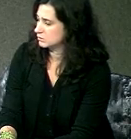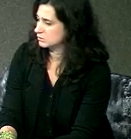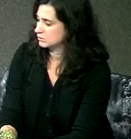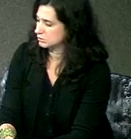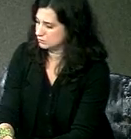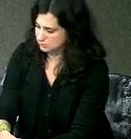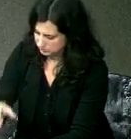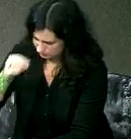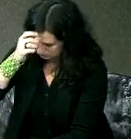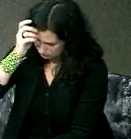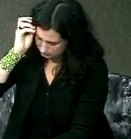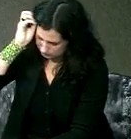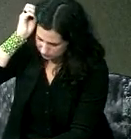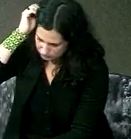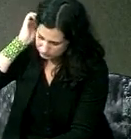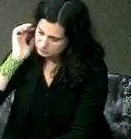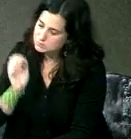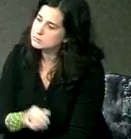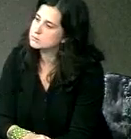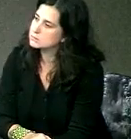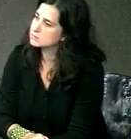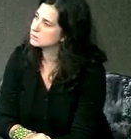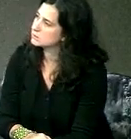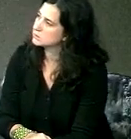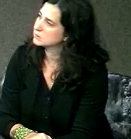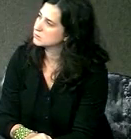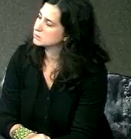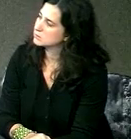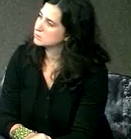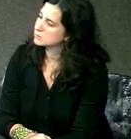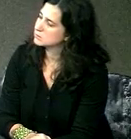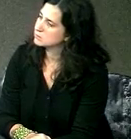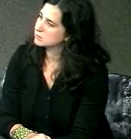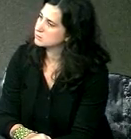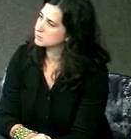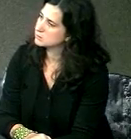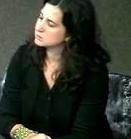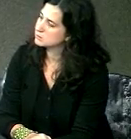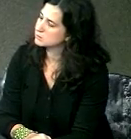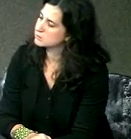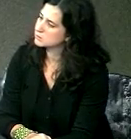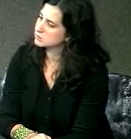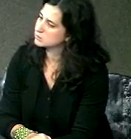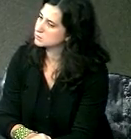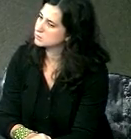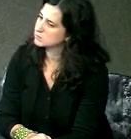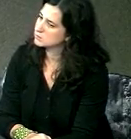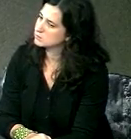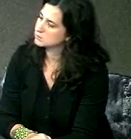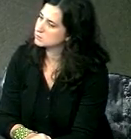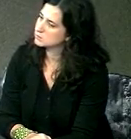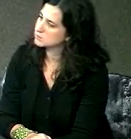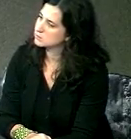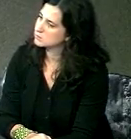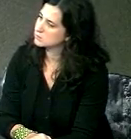ces études ACE, on se dit que ces enfants, effectivement, sont par définition le